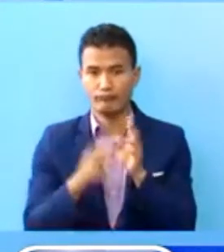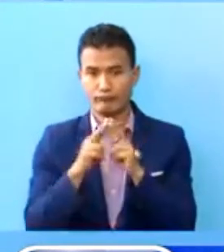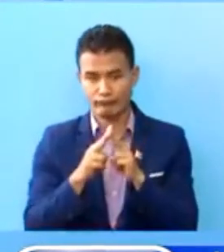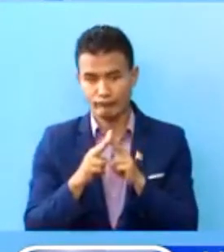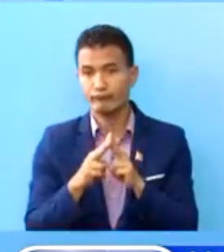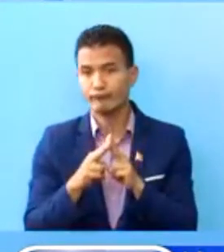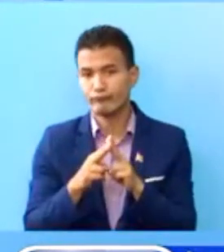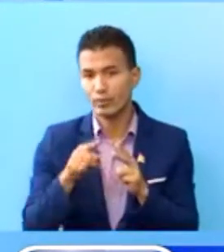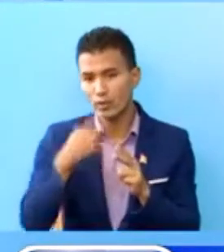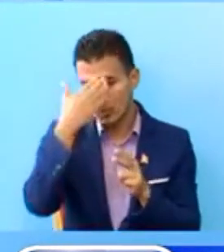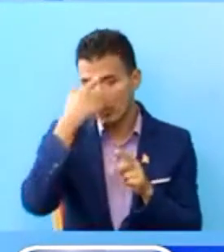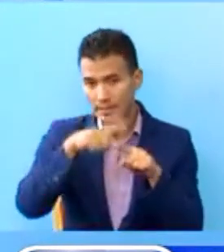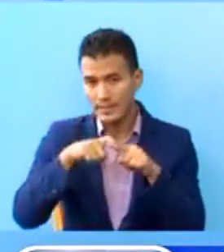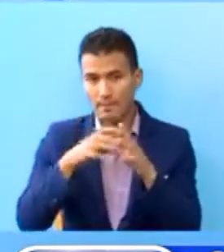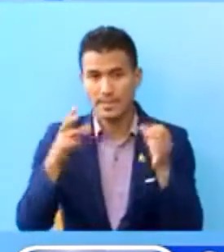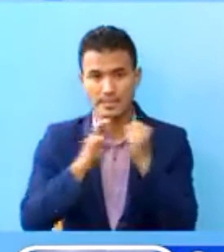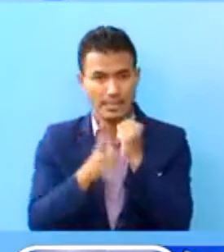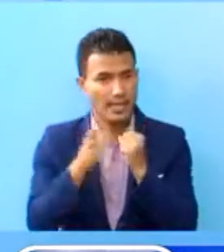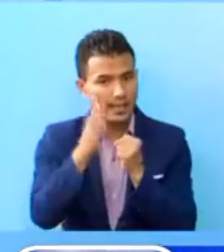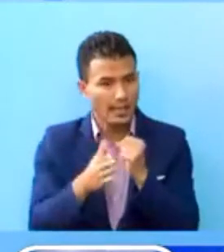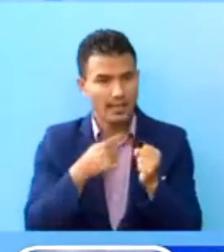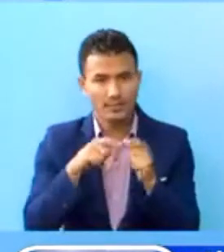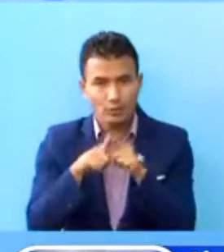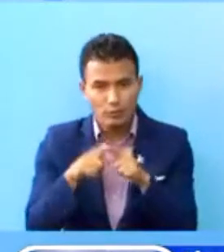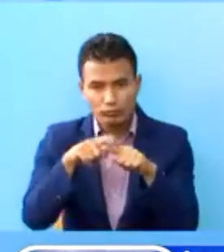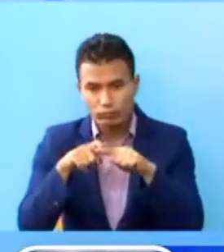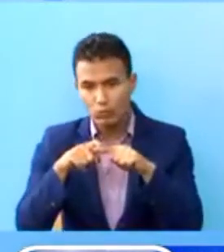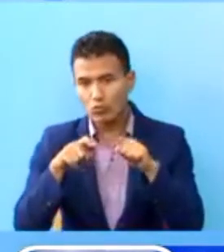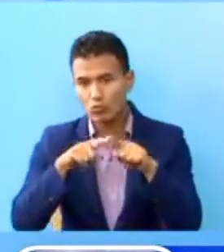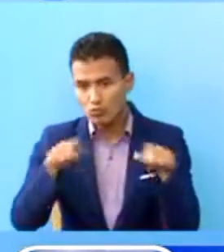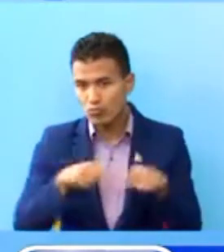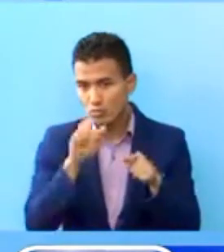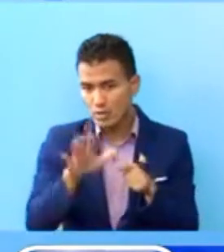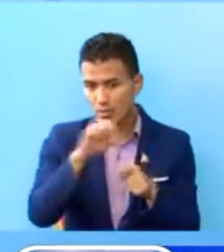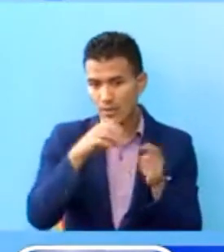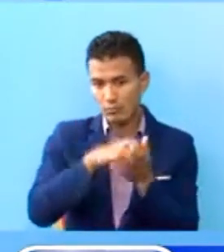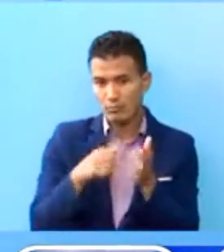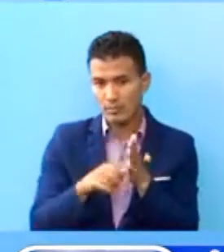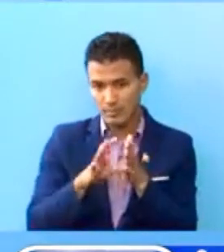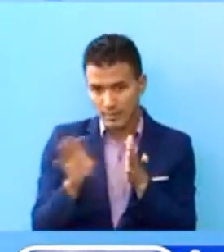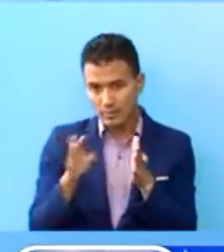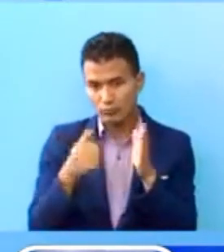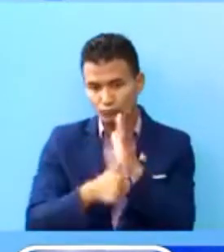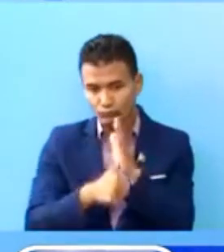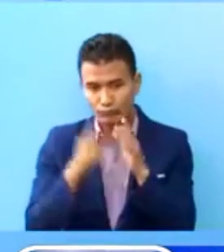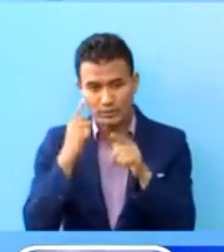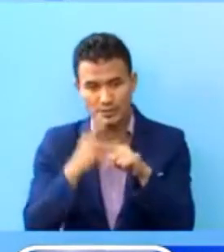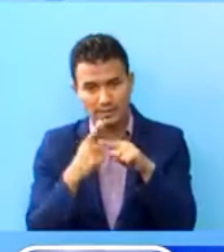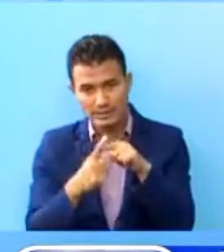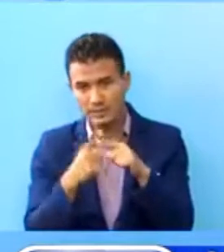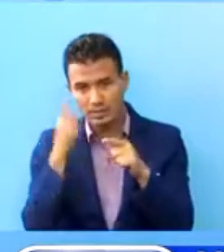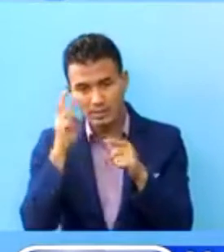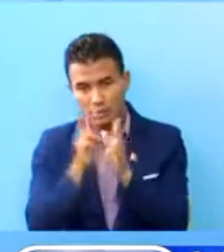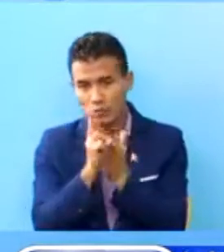हामी इपिडिमो रोग नियन्त्रण महाशाखाले हामीसँग कन्ट्रोल रुम छ र सबै ल्याबबाट हामीले पोजिटिभको रिपोर्ट आउँछ। यदि